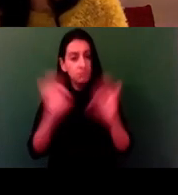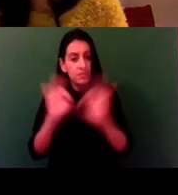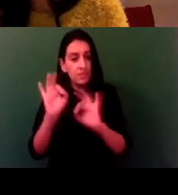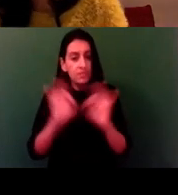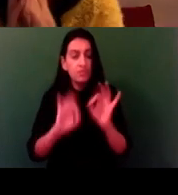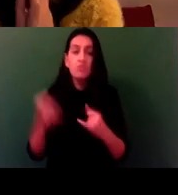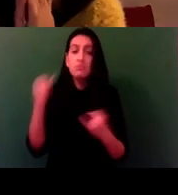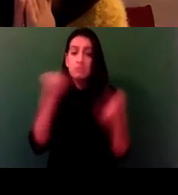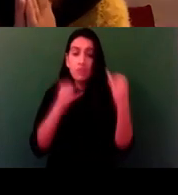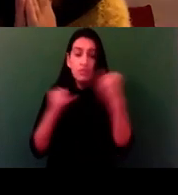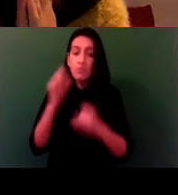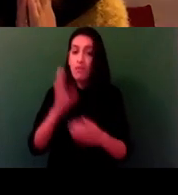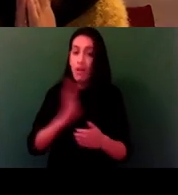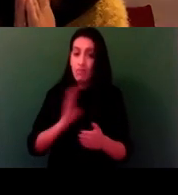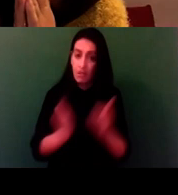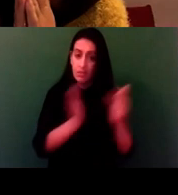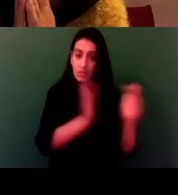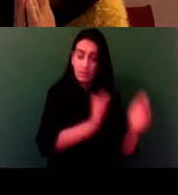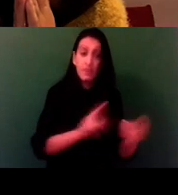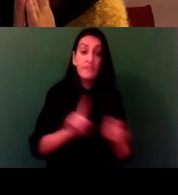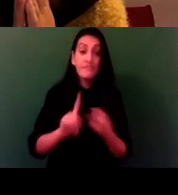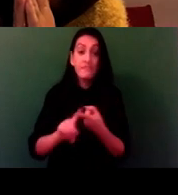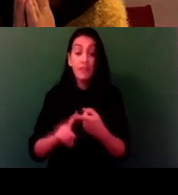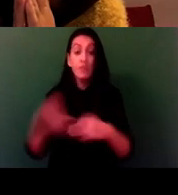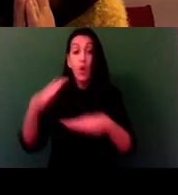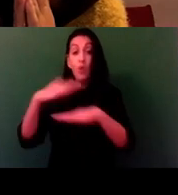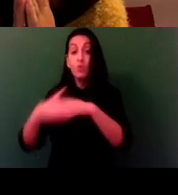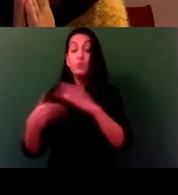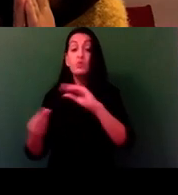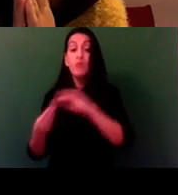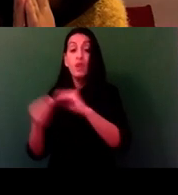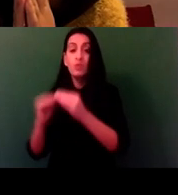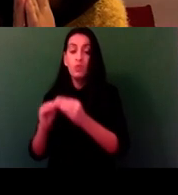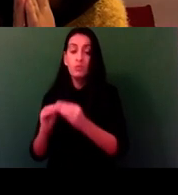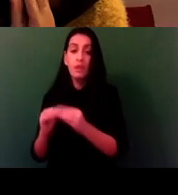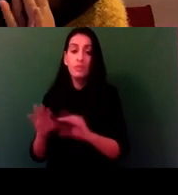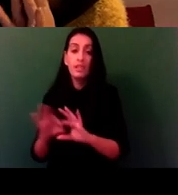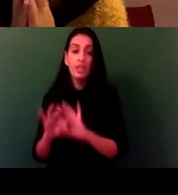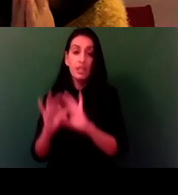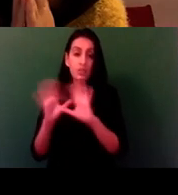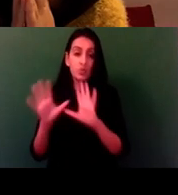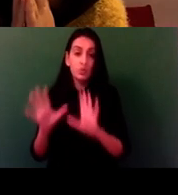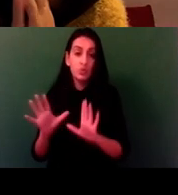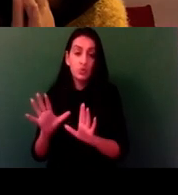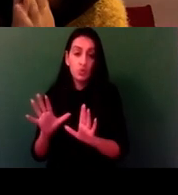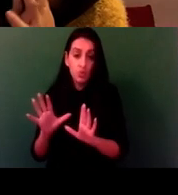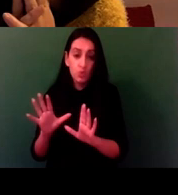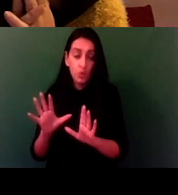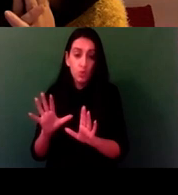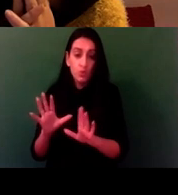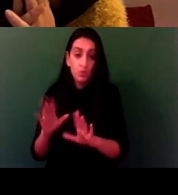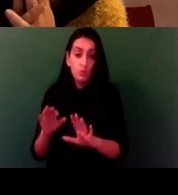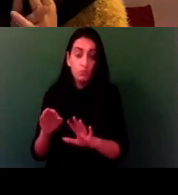yandan işte tasarımla toplumsal sorunlara çözüm getirme iddiasında artık olmadığını bir